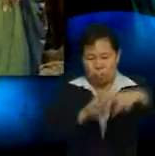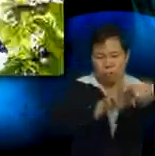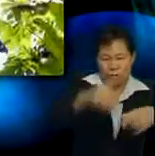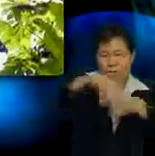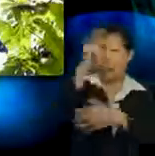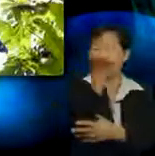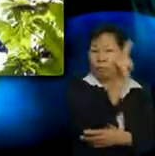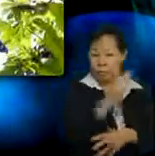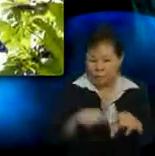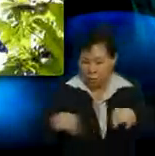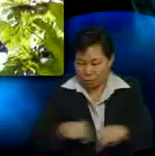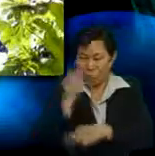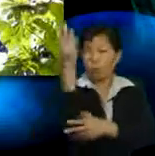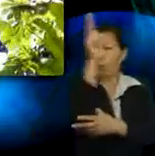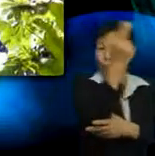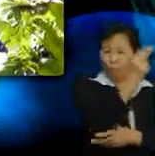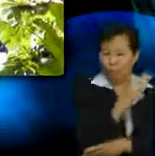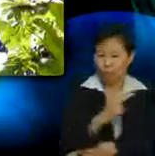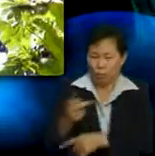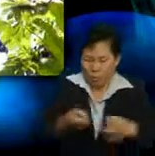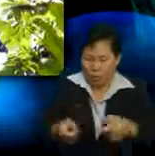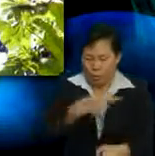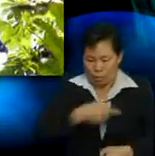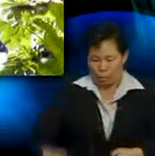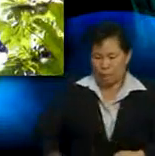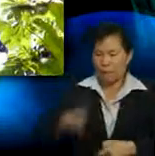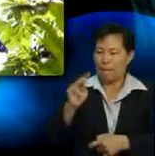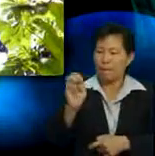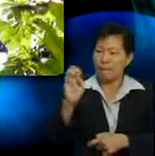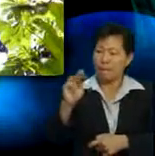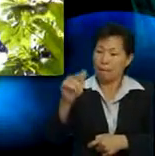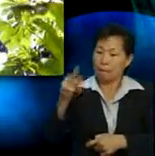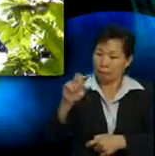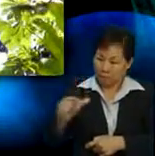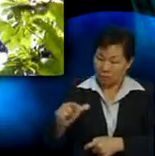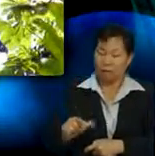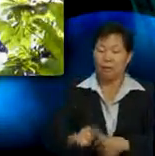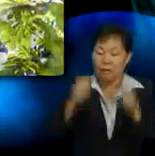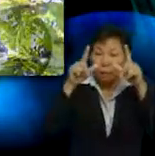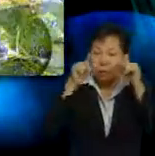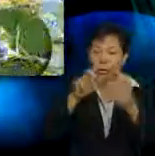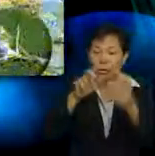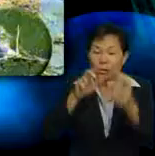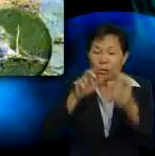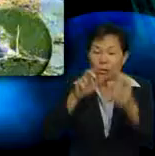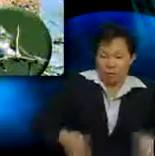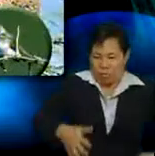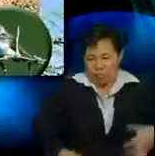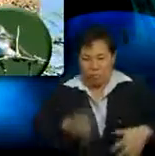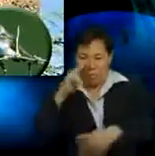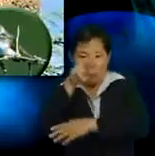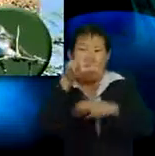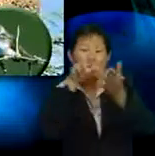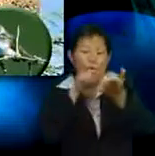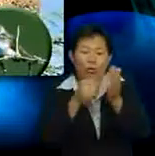hutan. Kawasan hutan itu di bawah pemerintahan Raja Memerang. Tiba-tiba, monyet itu ternampak seekor tempua